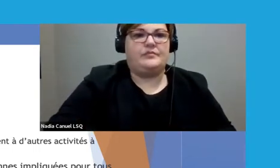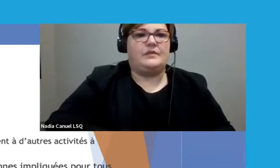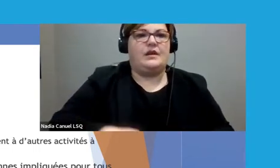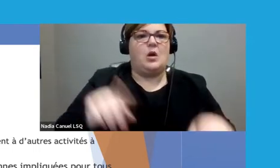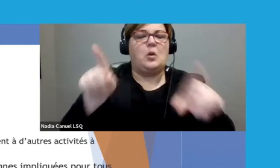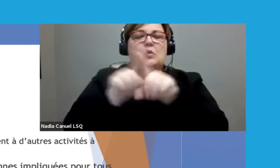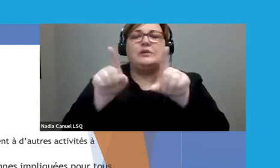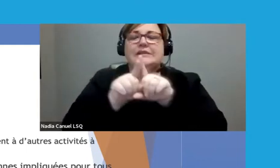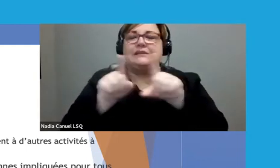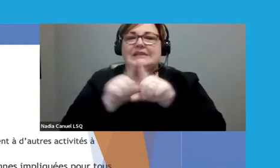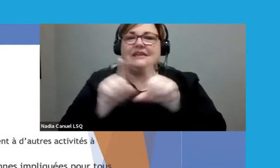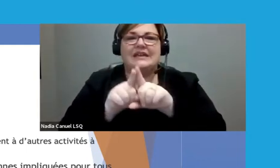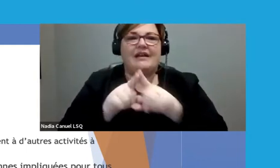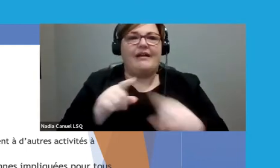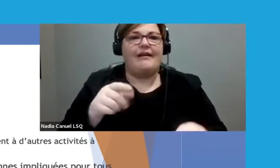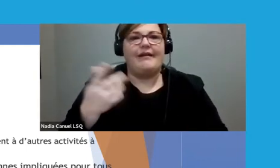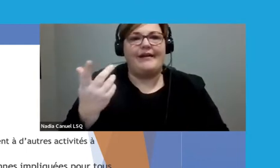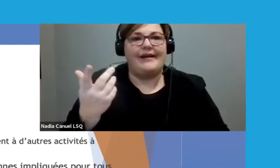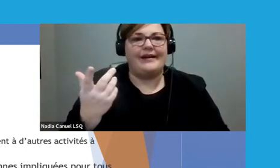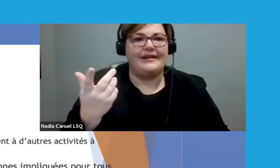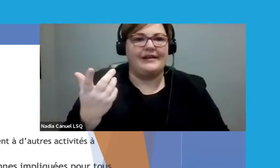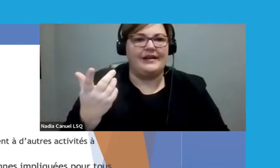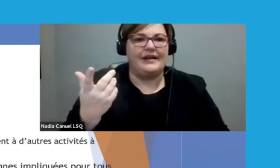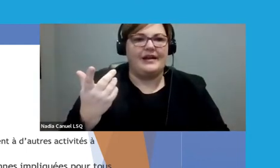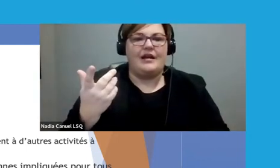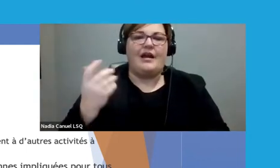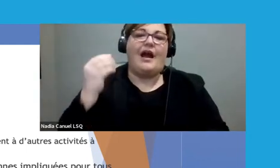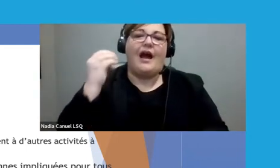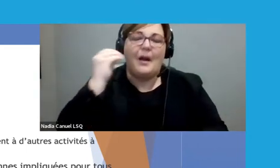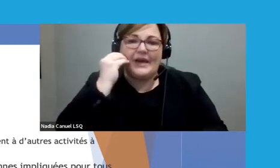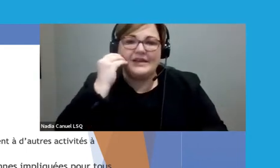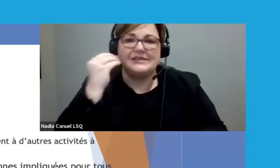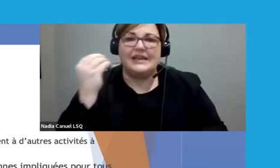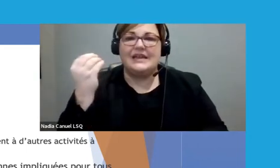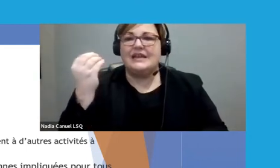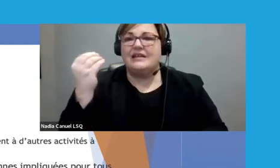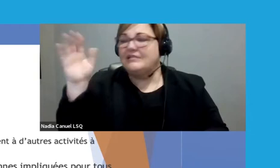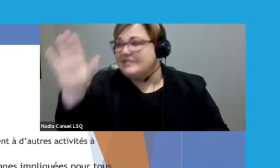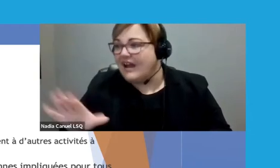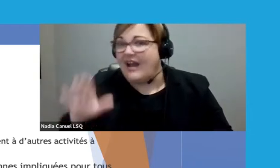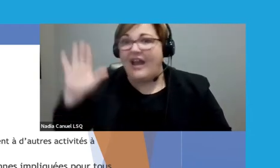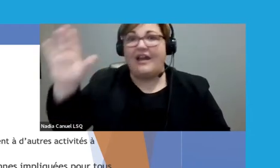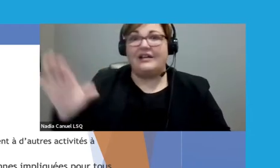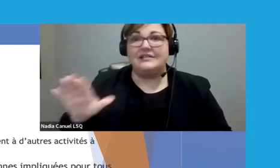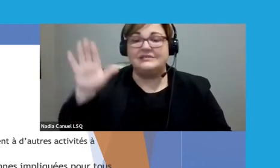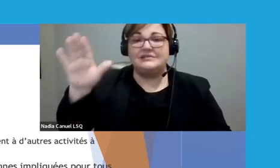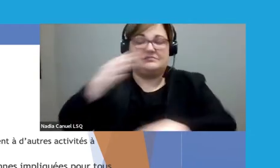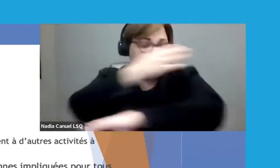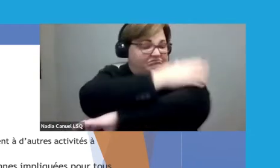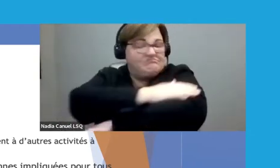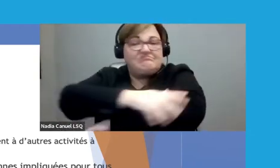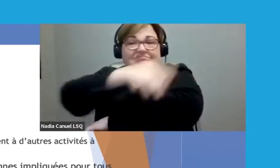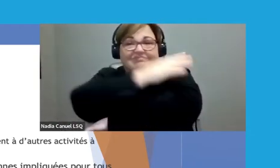Aussi, embrasser ou caresser l'autre personne ne veut pas dire qu'on